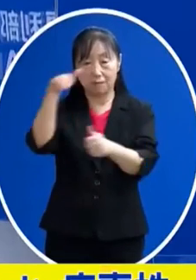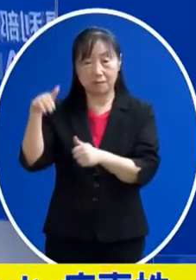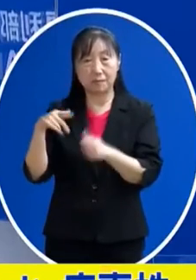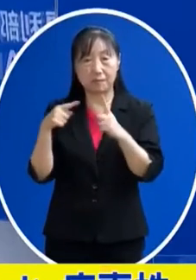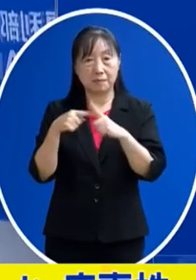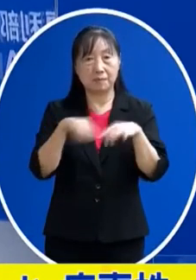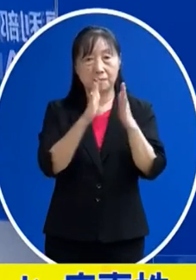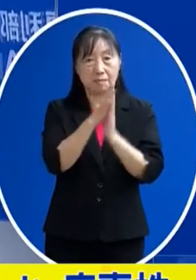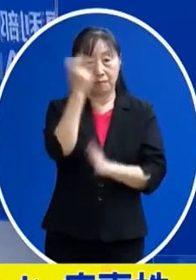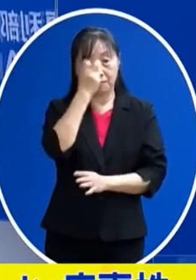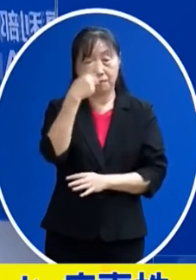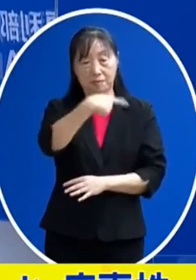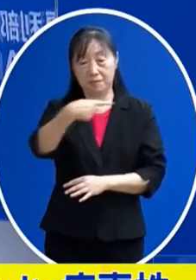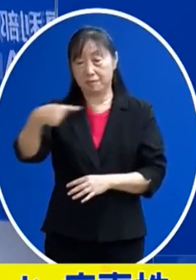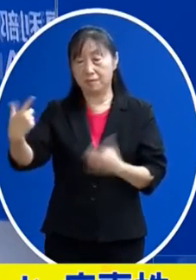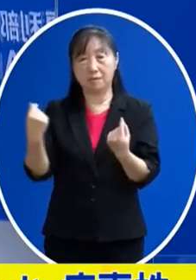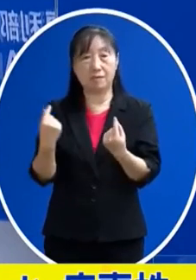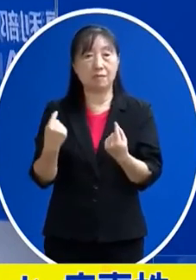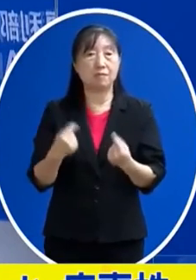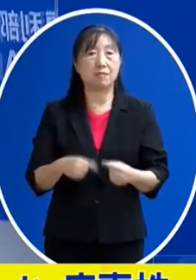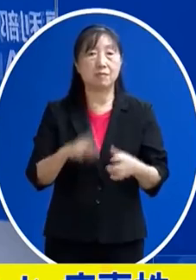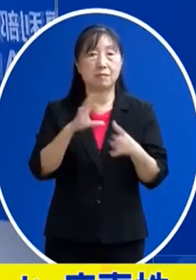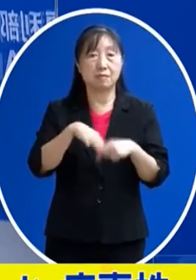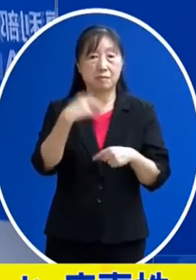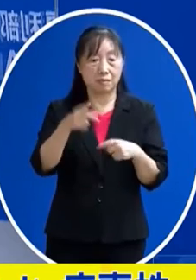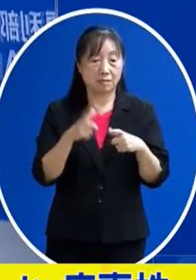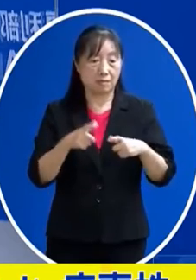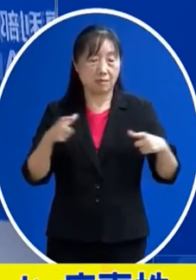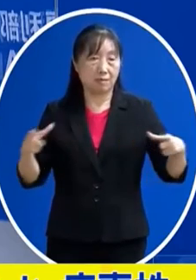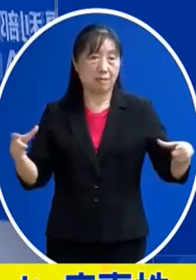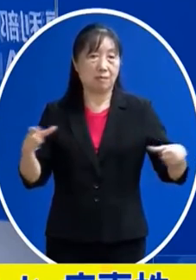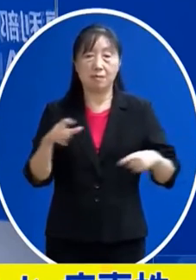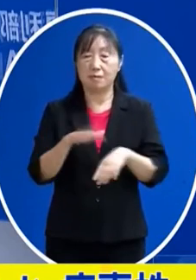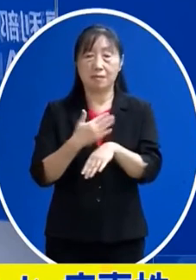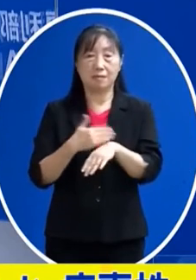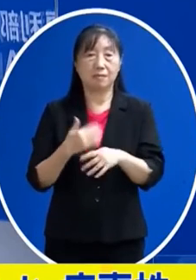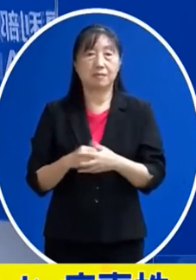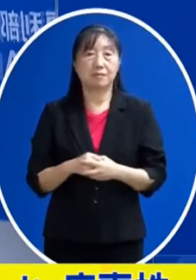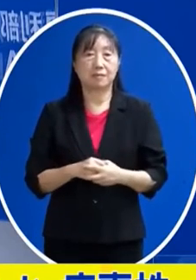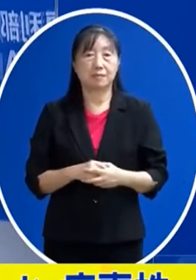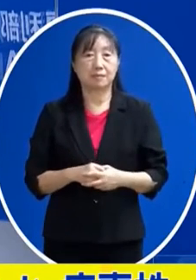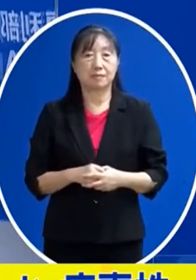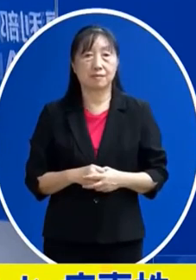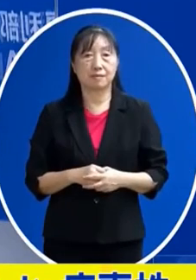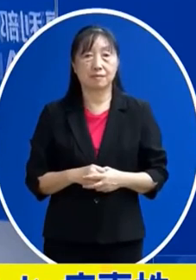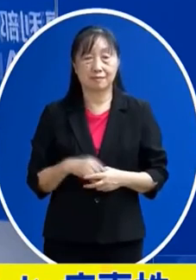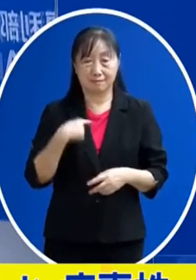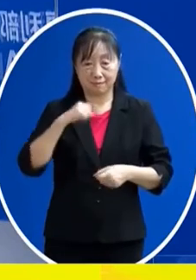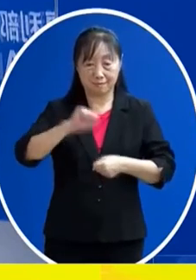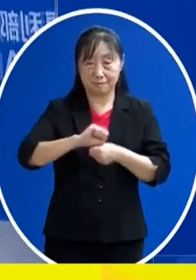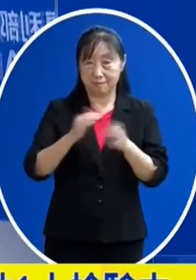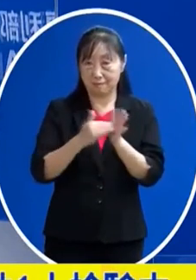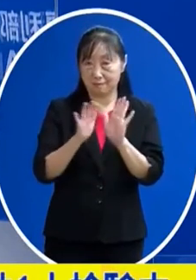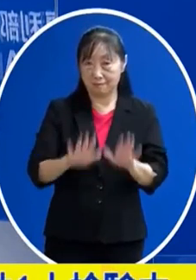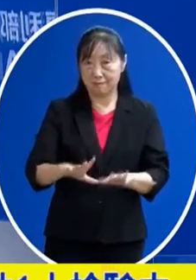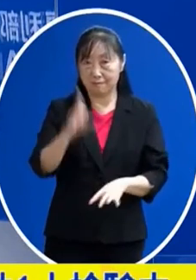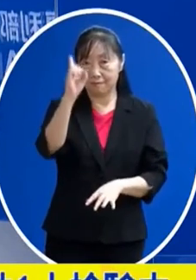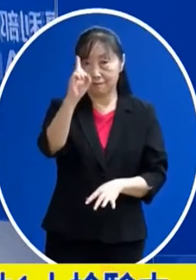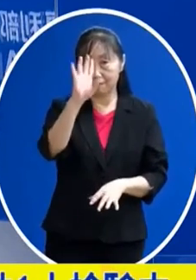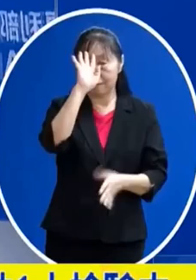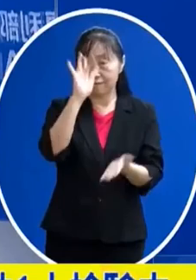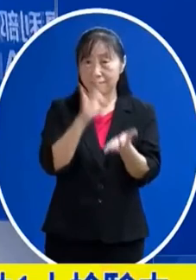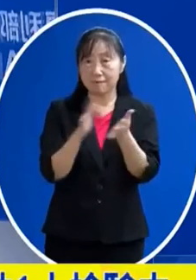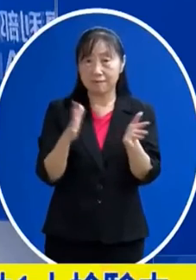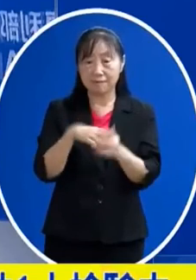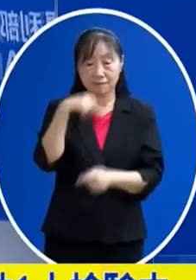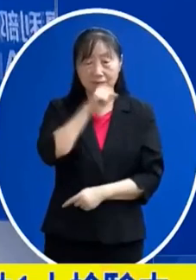关人员都是采检阴性，所以并没有进一步扩大的这样的一个状况发生。那我们累积到现在的 Delta 总共